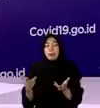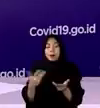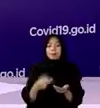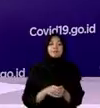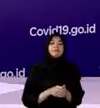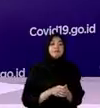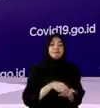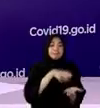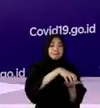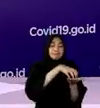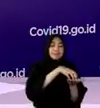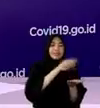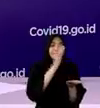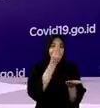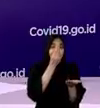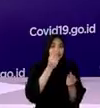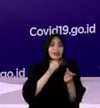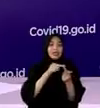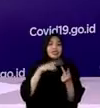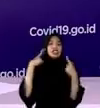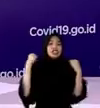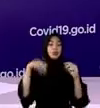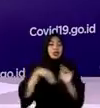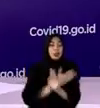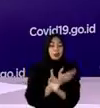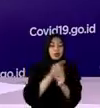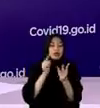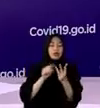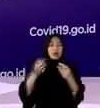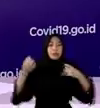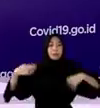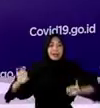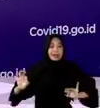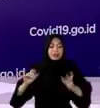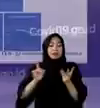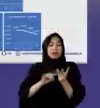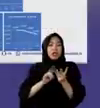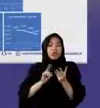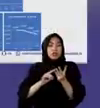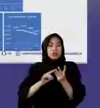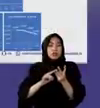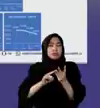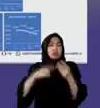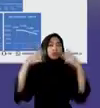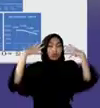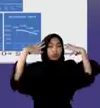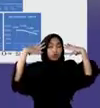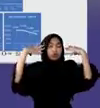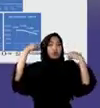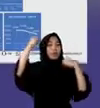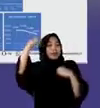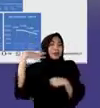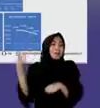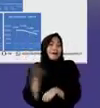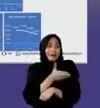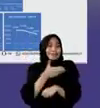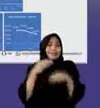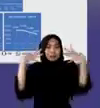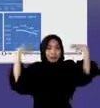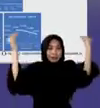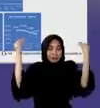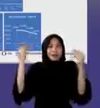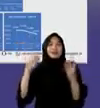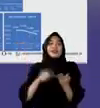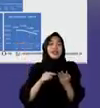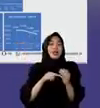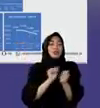DKI Jakarta, Jawa Timur, Bali, dan Sumatera Barat ini menunjukkan penurunan yang konsisten selama 4